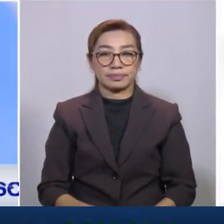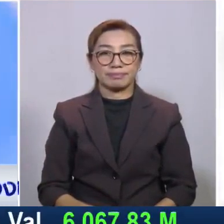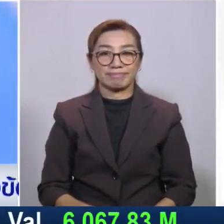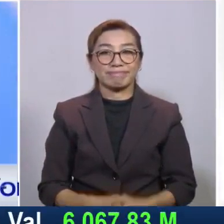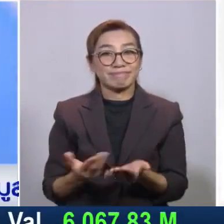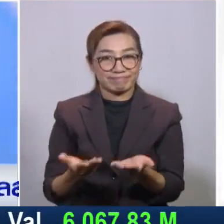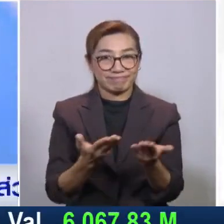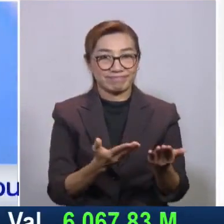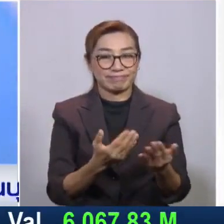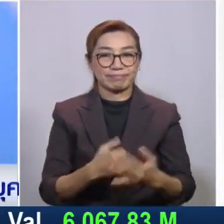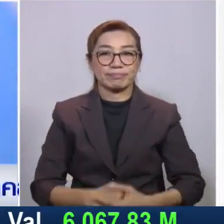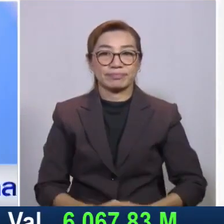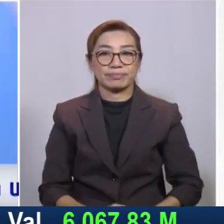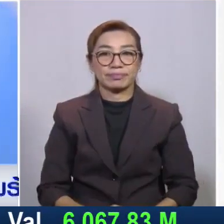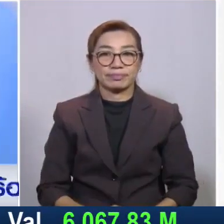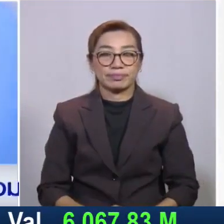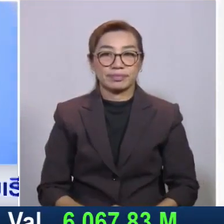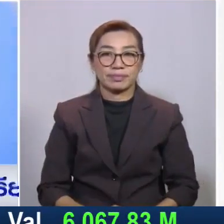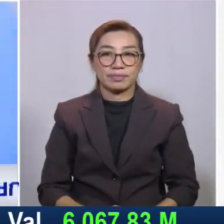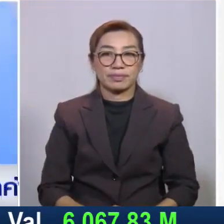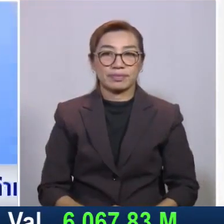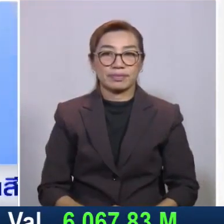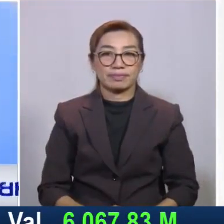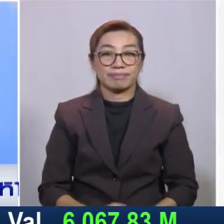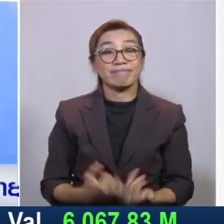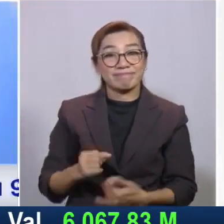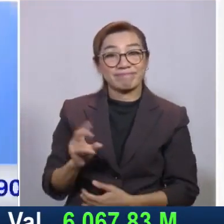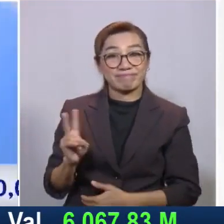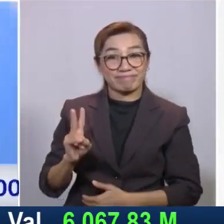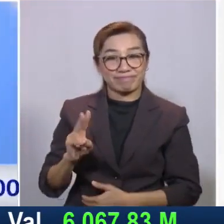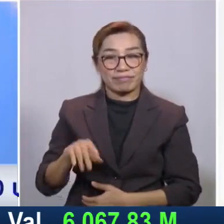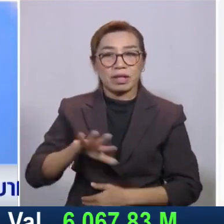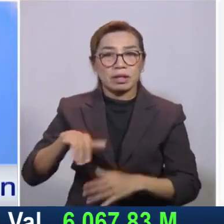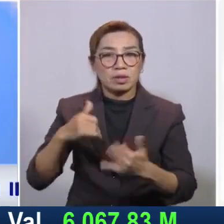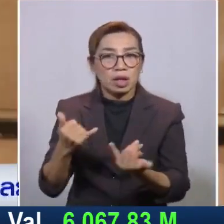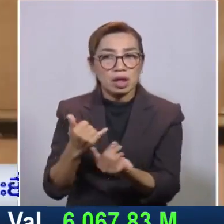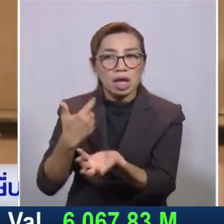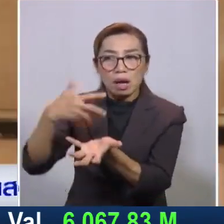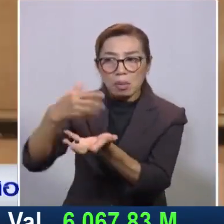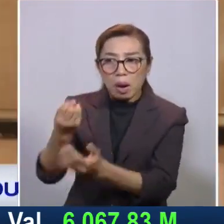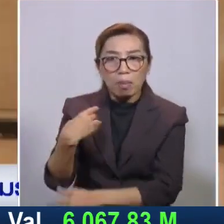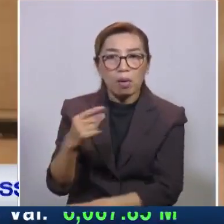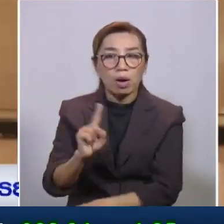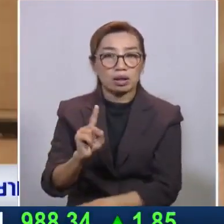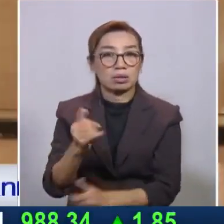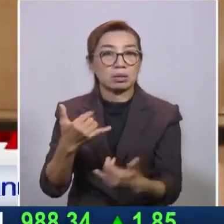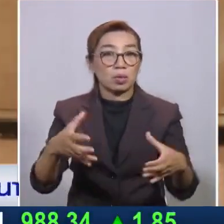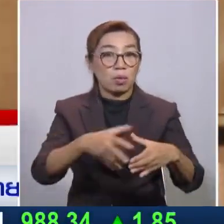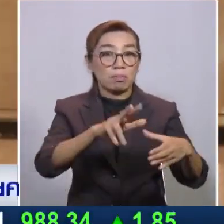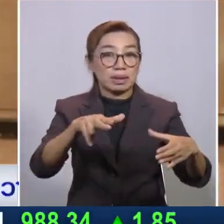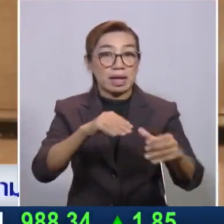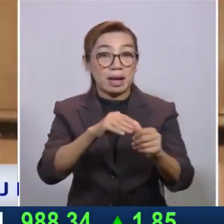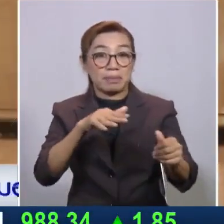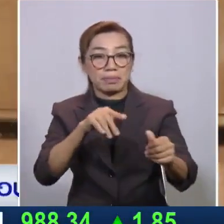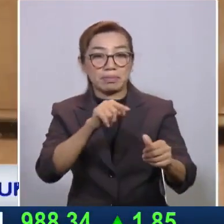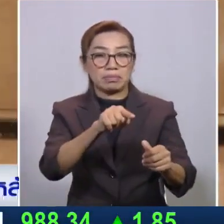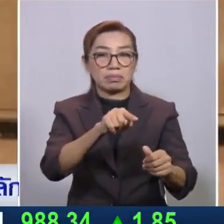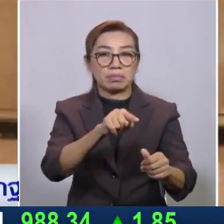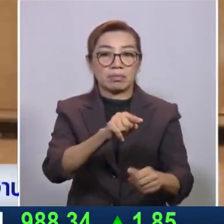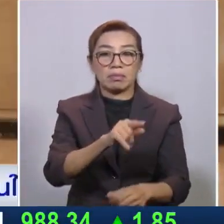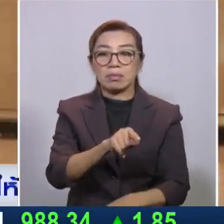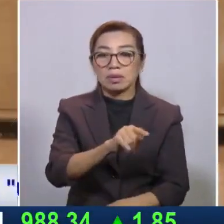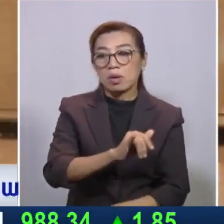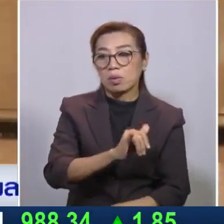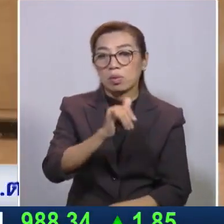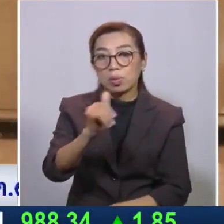เชิญค่ะ ค่ะคุณกุลธิดาและคุณสุตาคะมีรายงานเข้ามาค่ะว่าขณะนี้แกนนำพรรคเพื่อไทยนั้นได้เดินทางไป